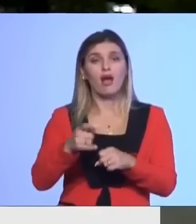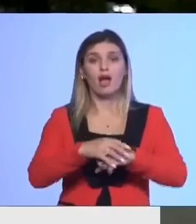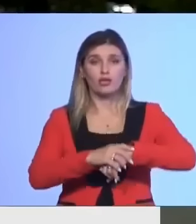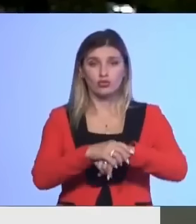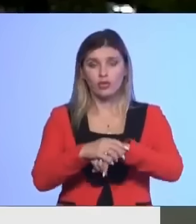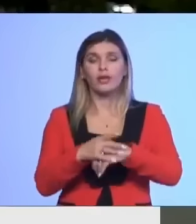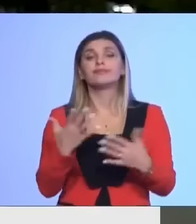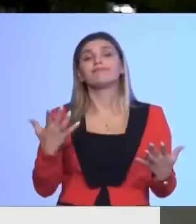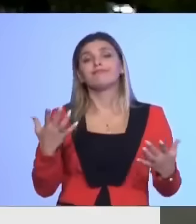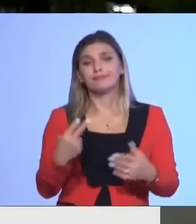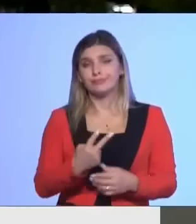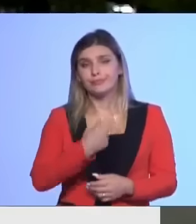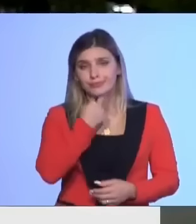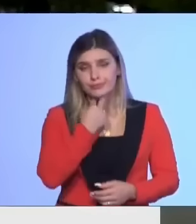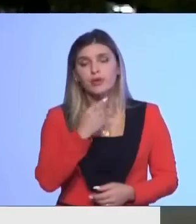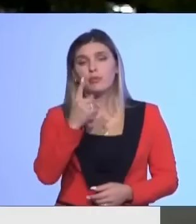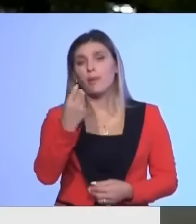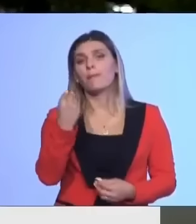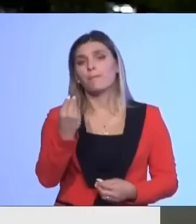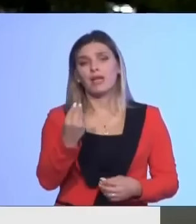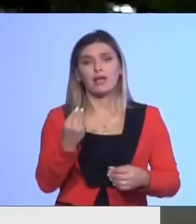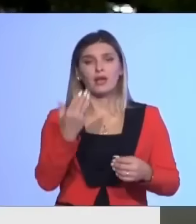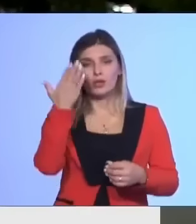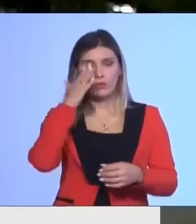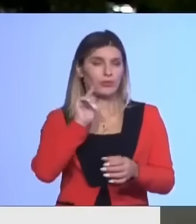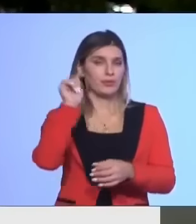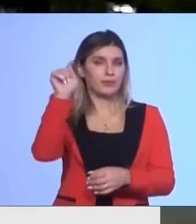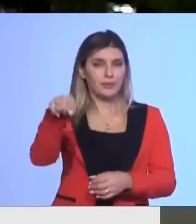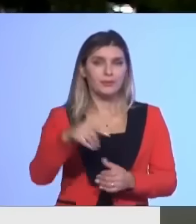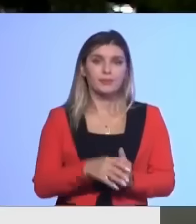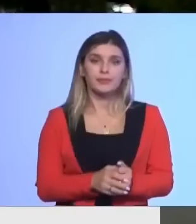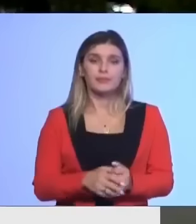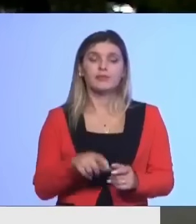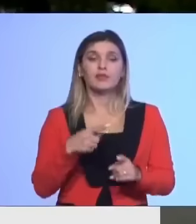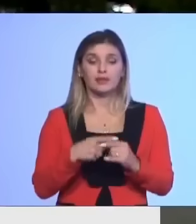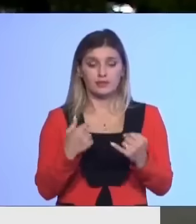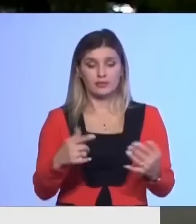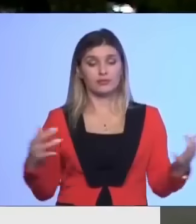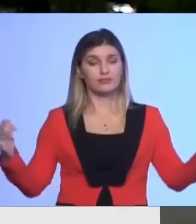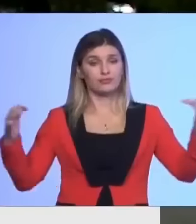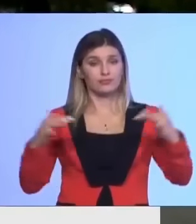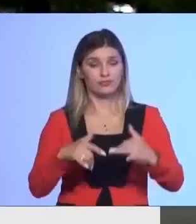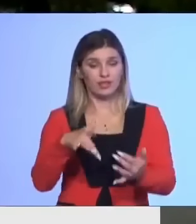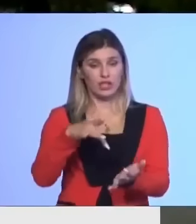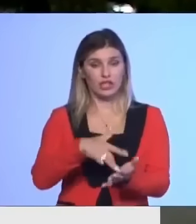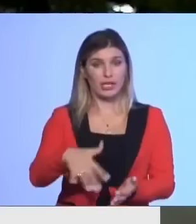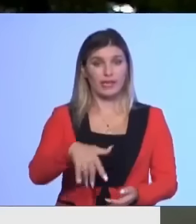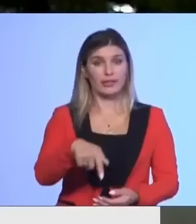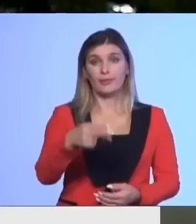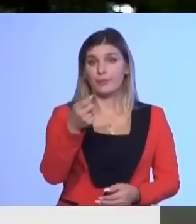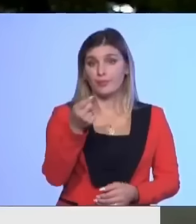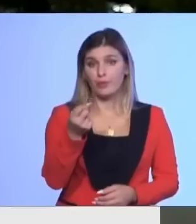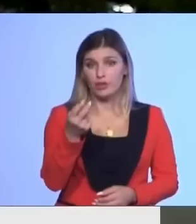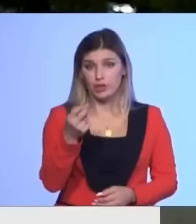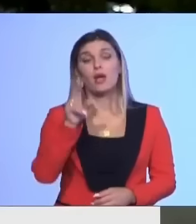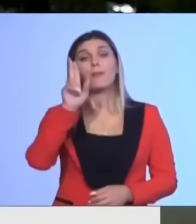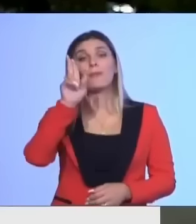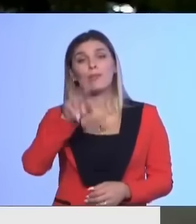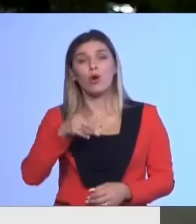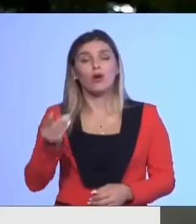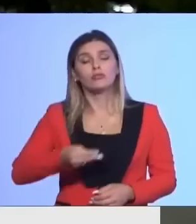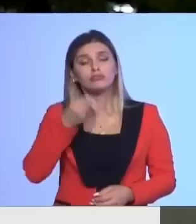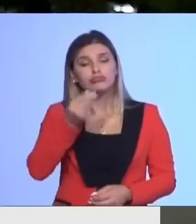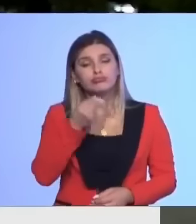me gjithat pati një paraqitje spektakulare atje. Në pritjen që u bë këtu në sheshin George Bush, për pos fjalimeve